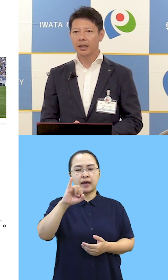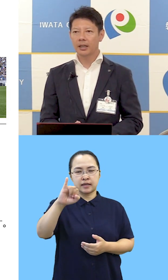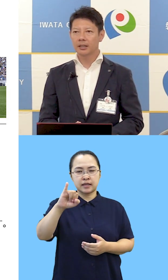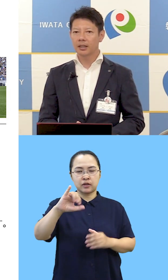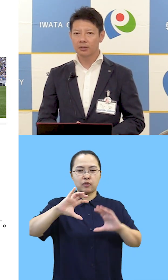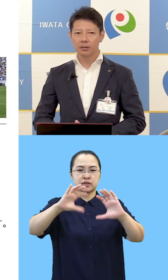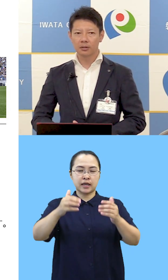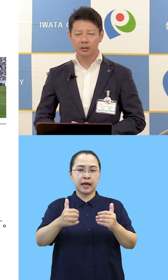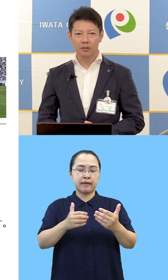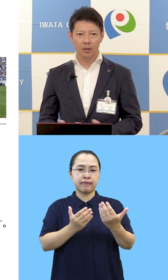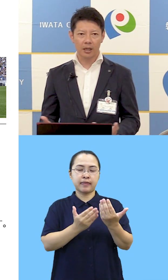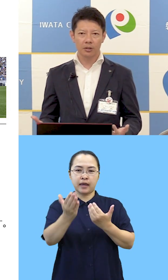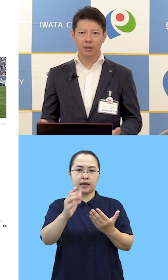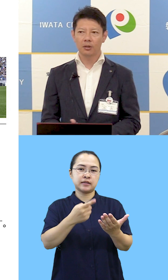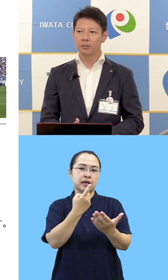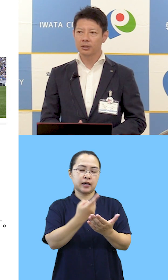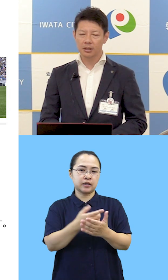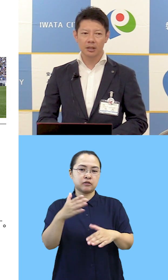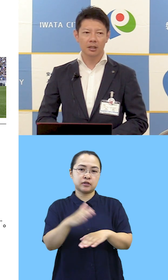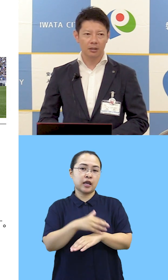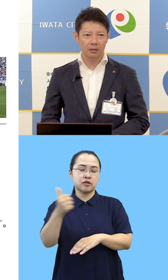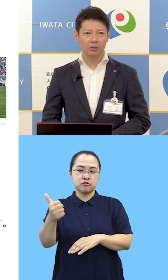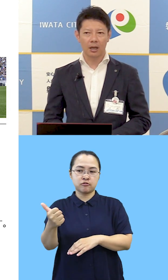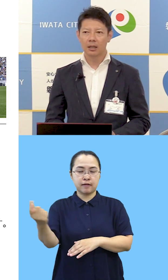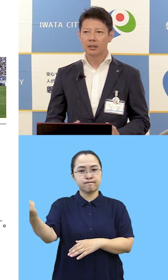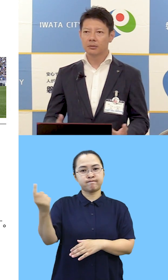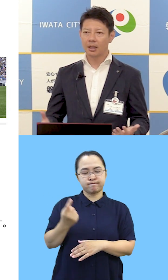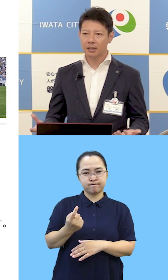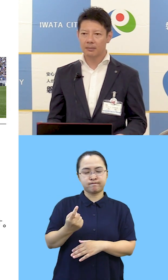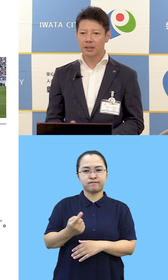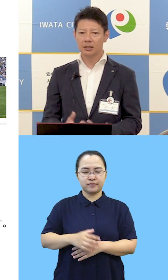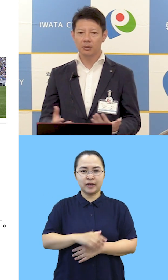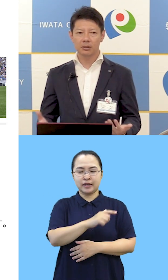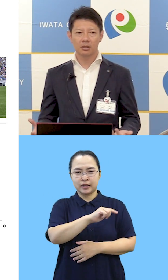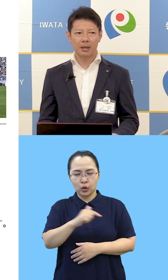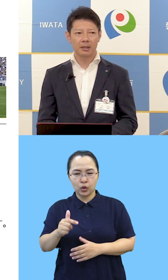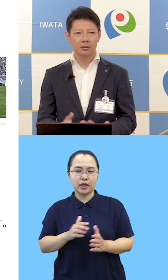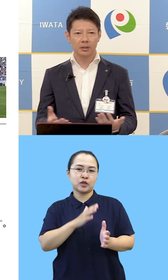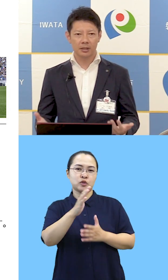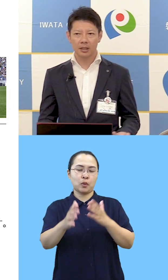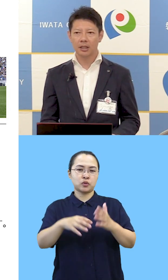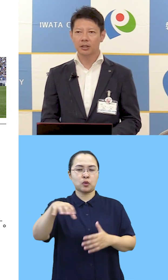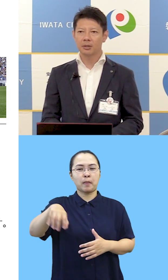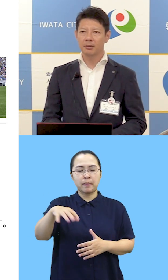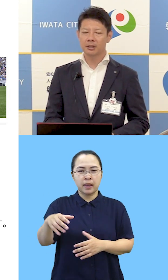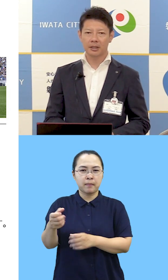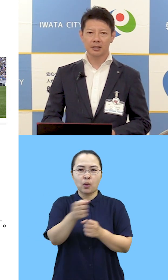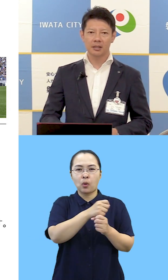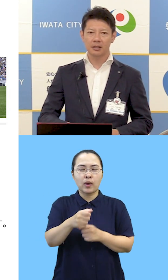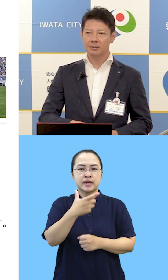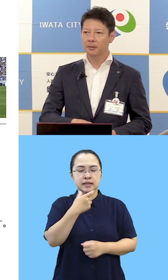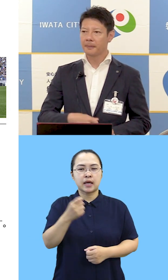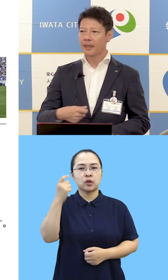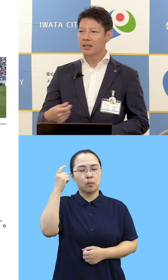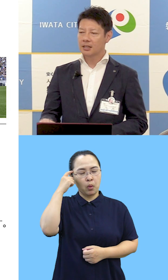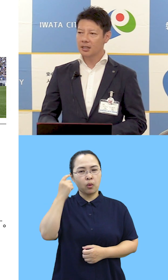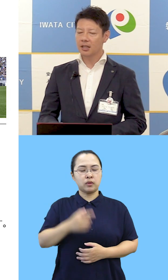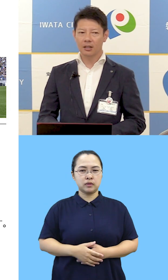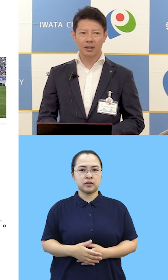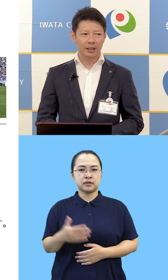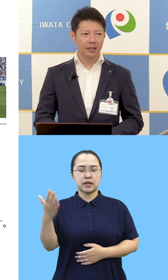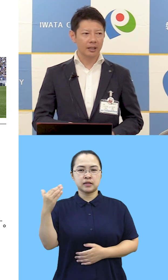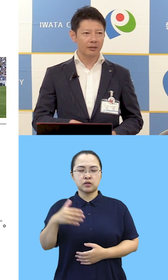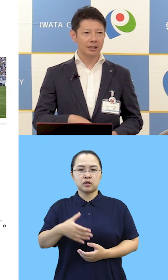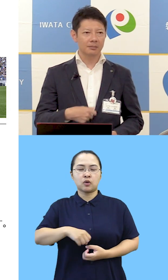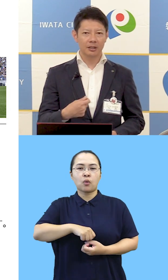世界大会に出る子が表敬訪問しに来てくれるとか、もう様々なスポーツの場面を応援していきたいと思いますし、また先日もシ